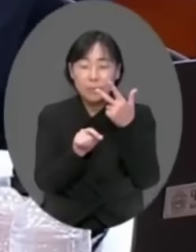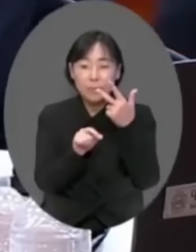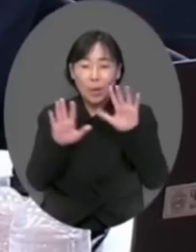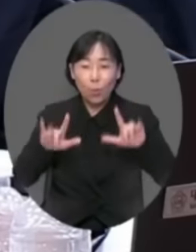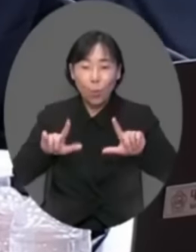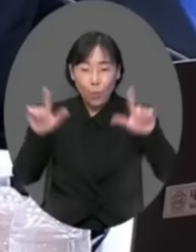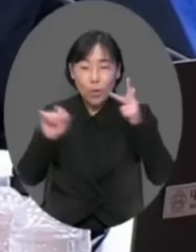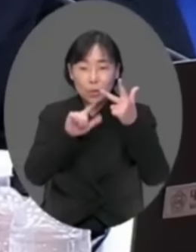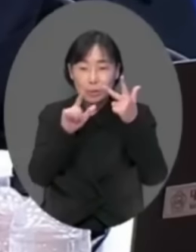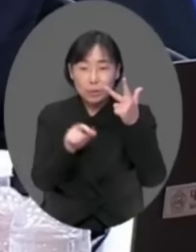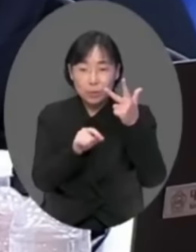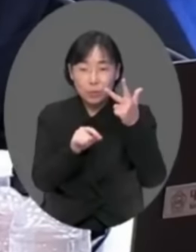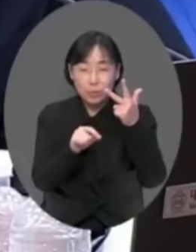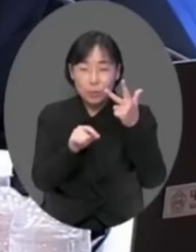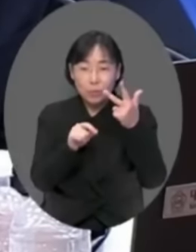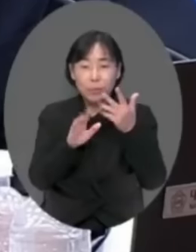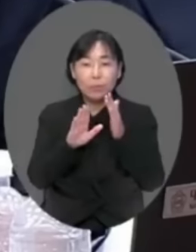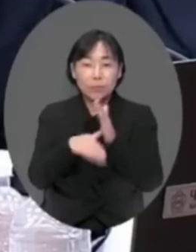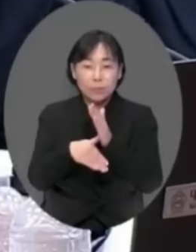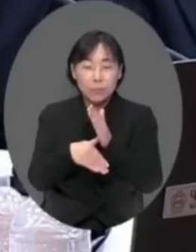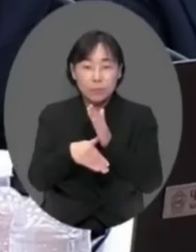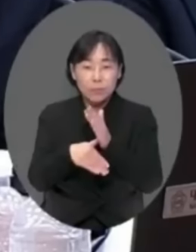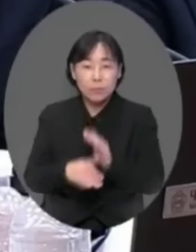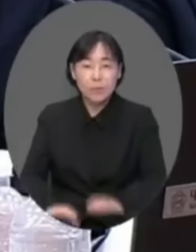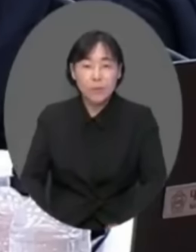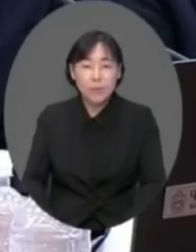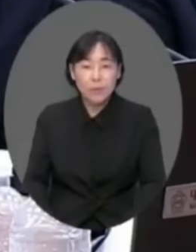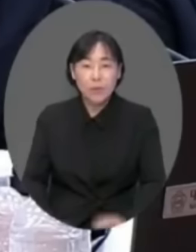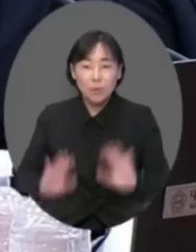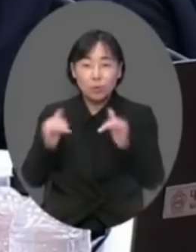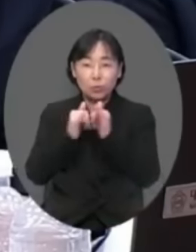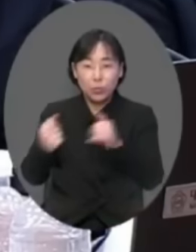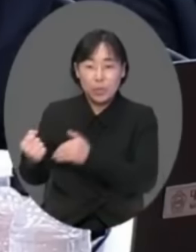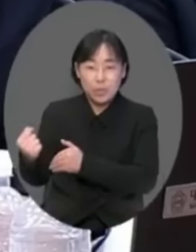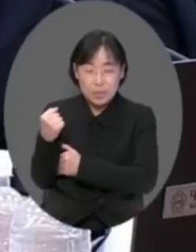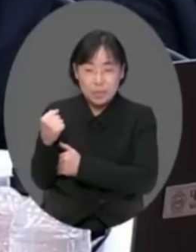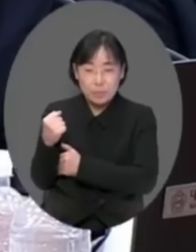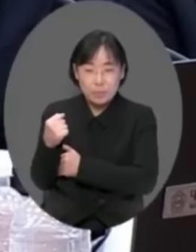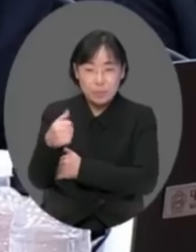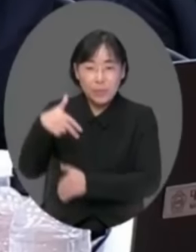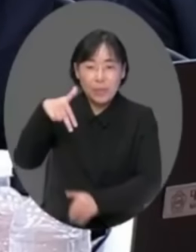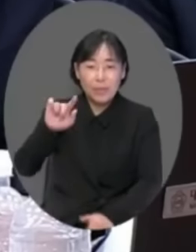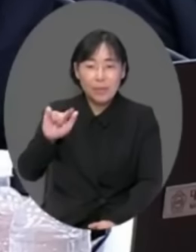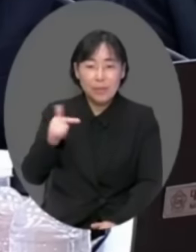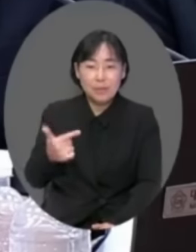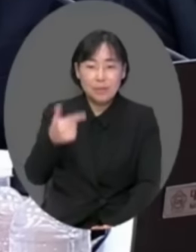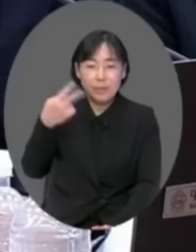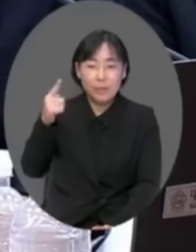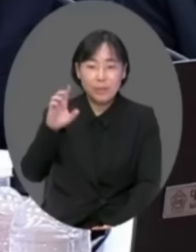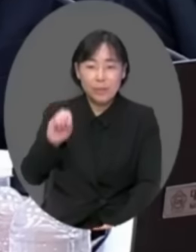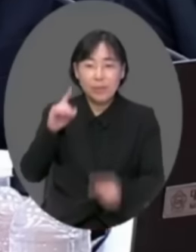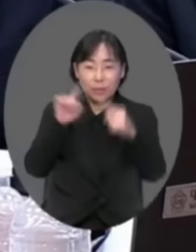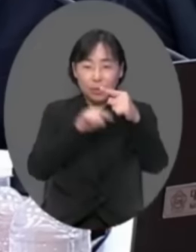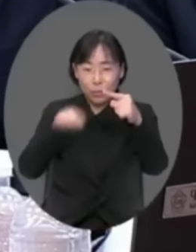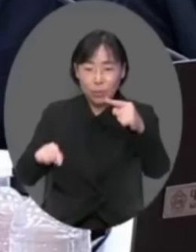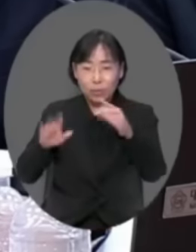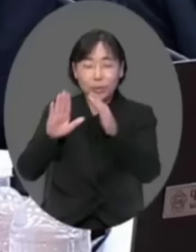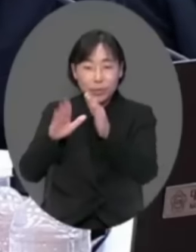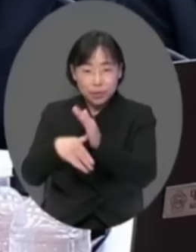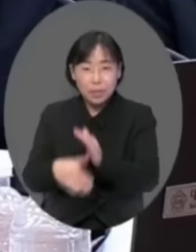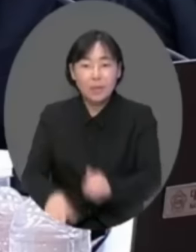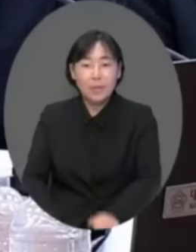달이죠 그때 구매인 전당대회 때 한동훈 당시 후보를 맹렬하게